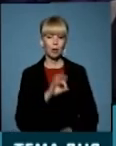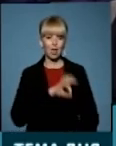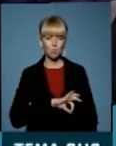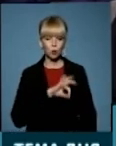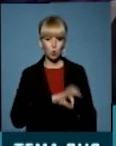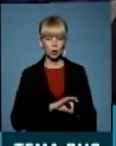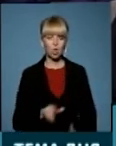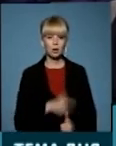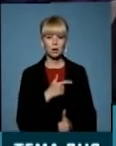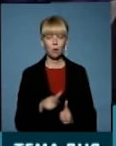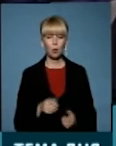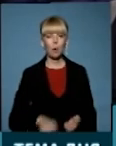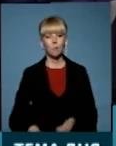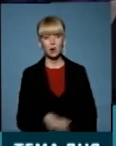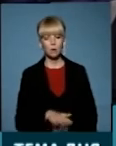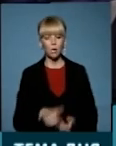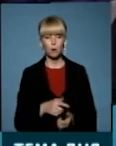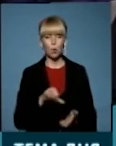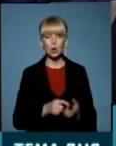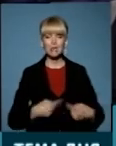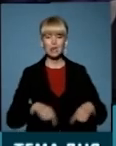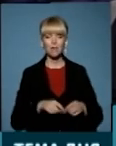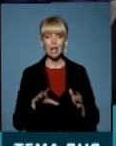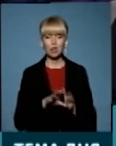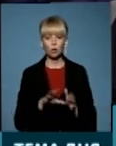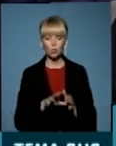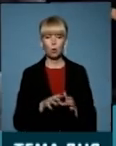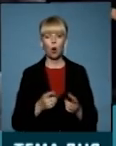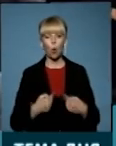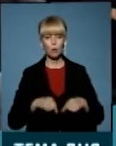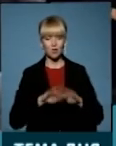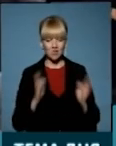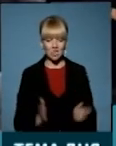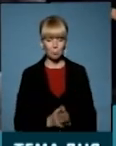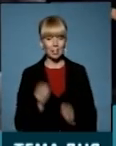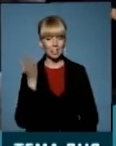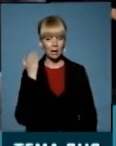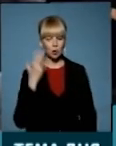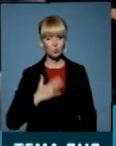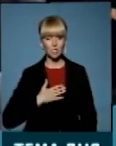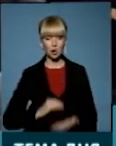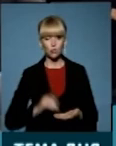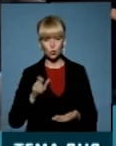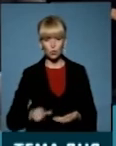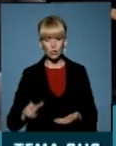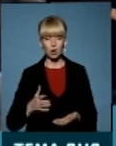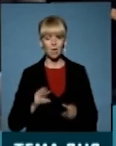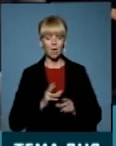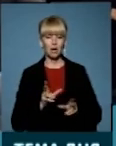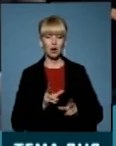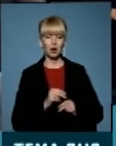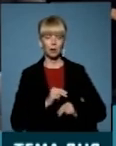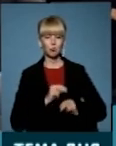експлуатації або приміщення, або дільниці електромережі, або об'єкта загалом. Нещодавно наші журналісти разом з